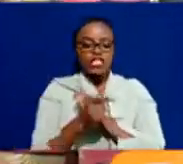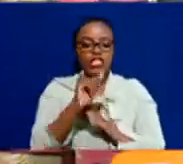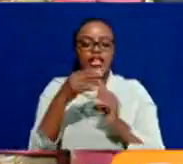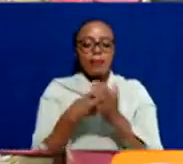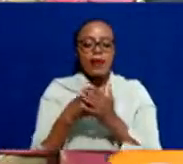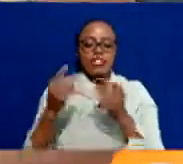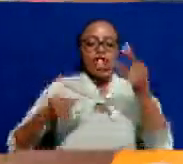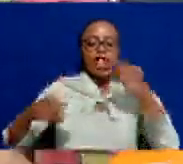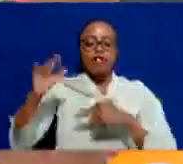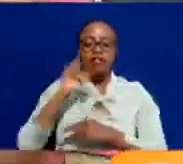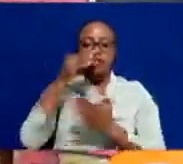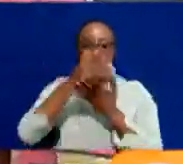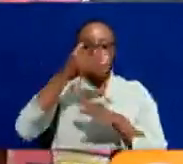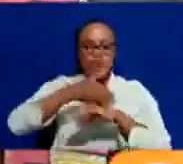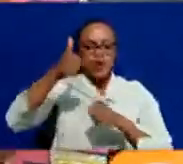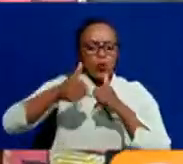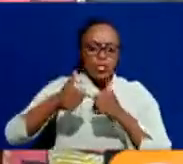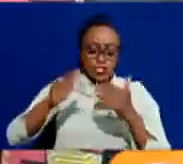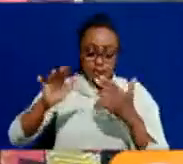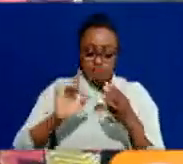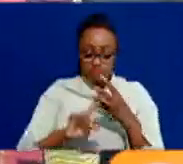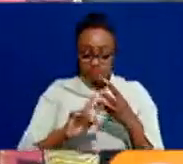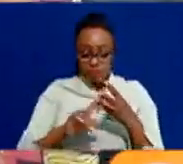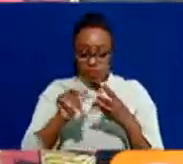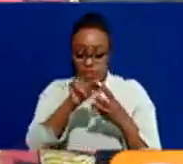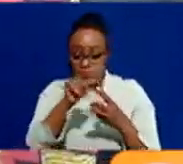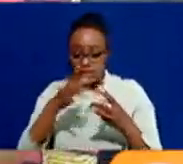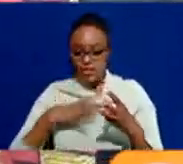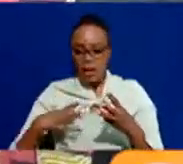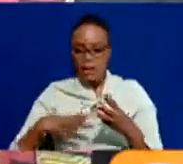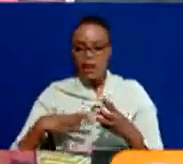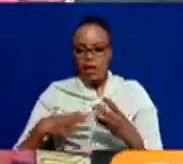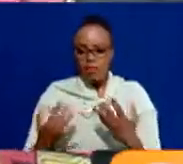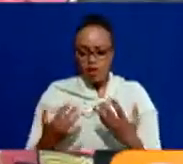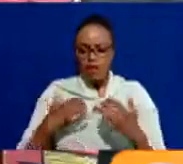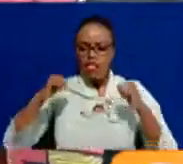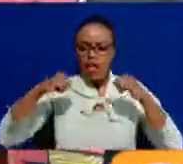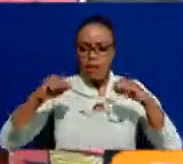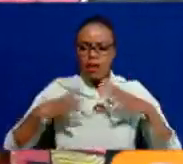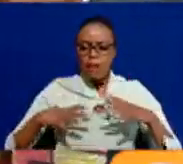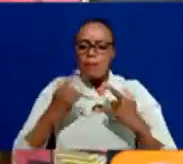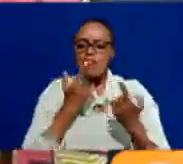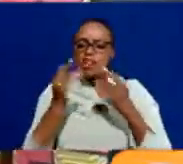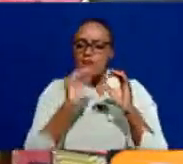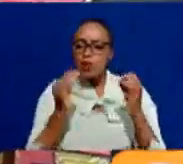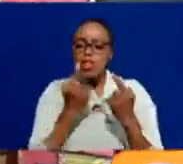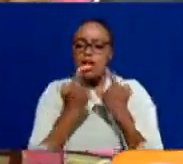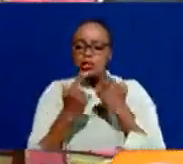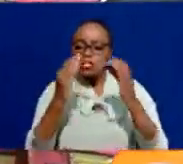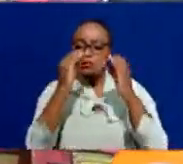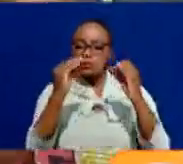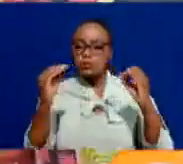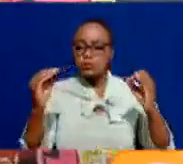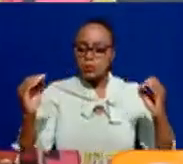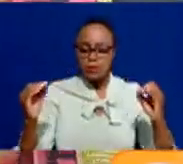ama uongo? Hiyo itoshi. Hawa watu ni venye wanda moda bonda hawakuongea na hawakuzungumza